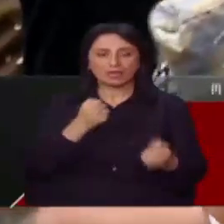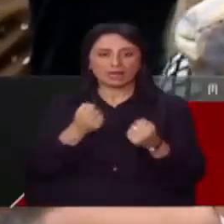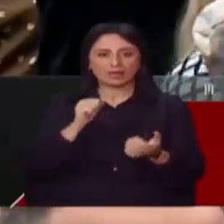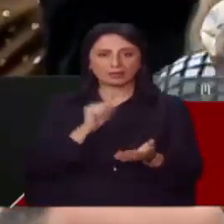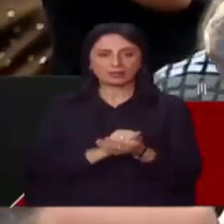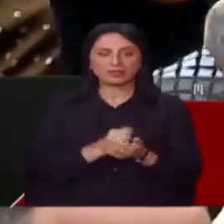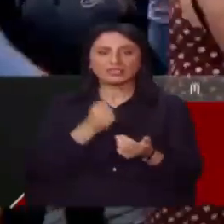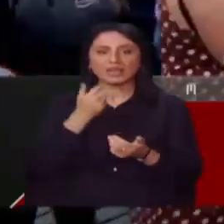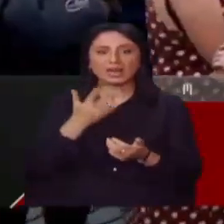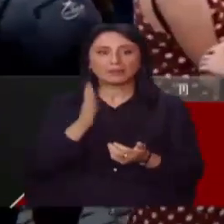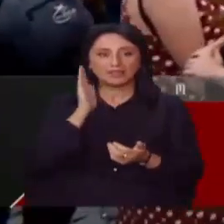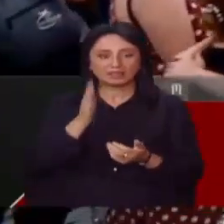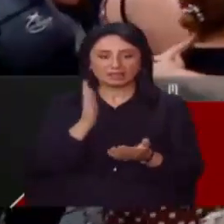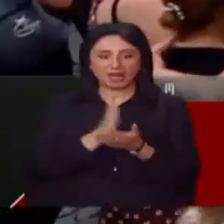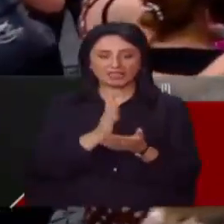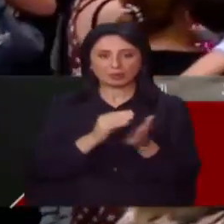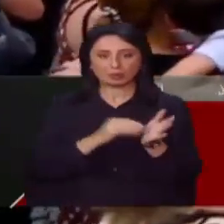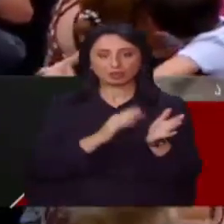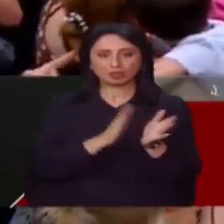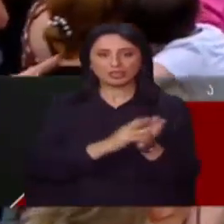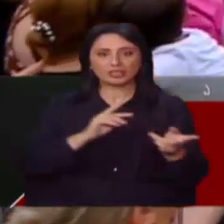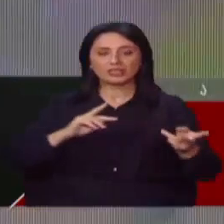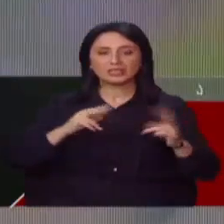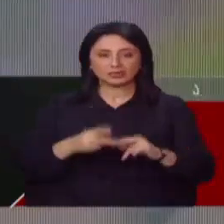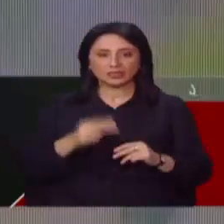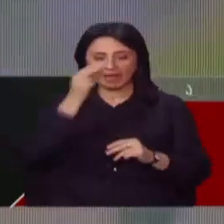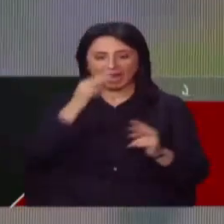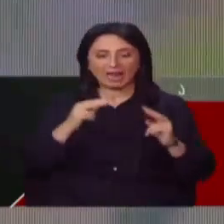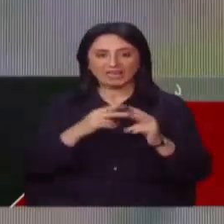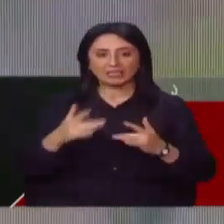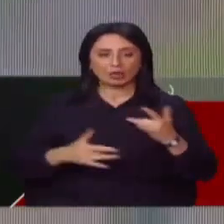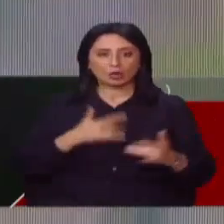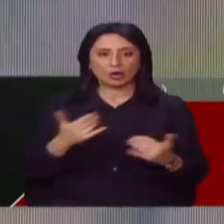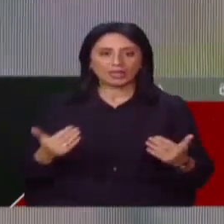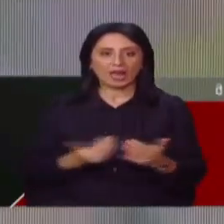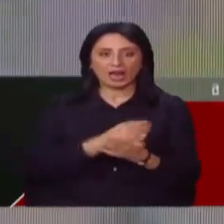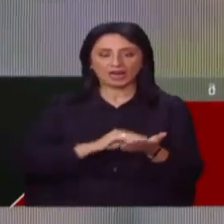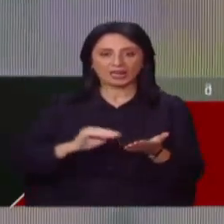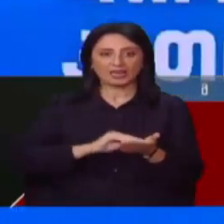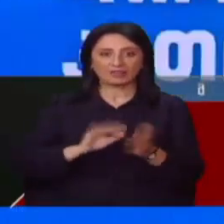განამტკიცებს. რამდენად მოხდება არსებული ჩანაწერის შეცვლა და ეკლესიის როლზე ახალი